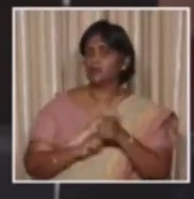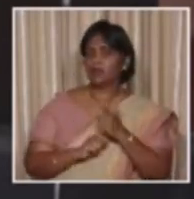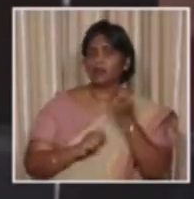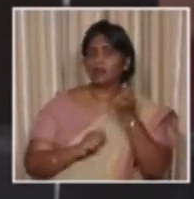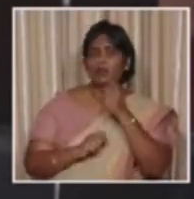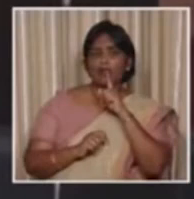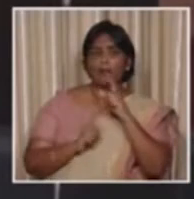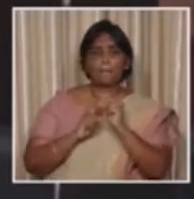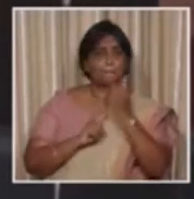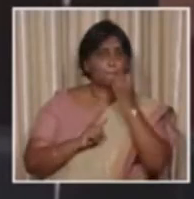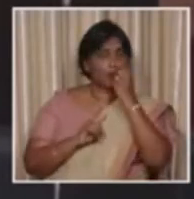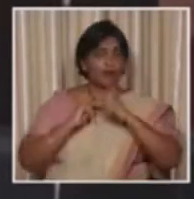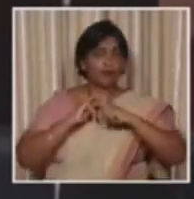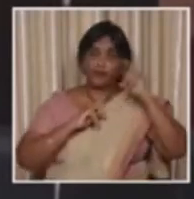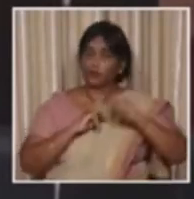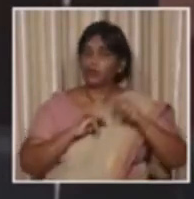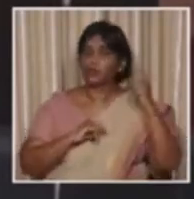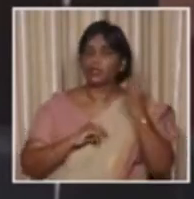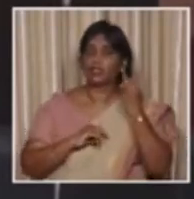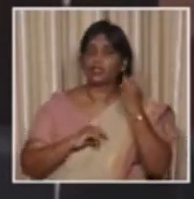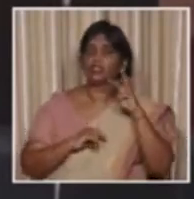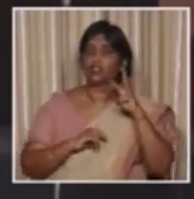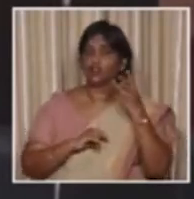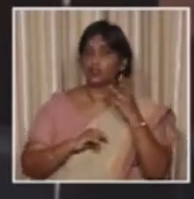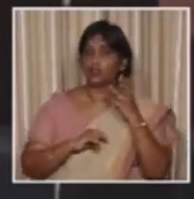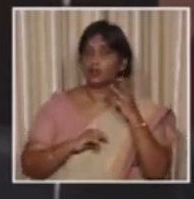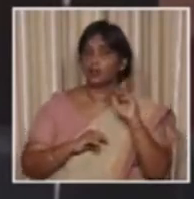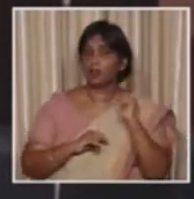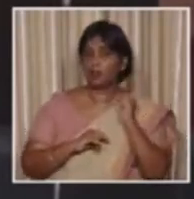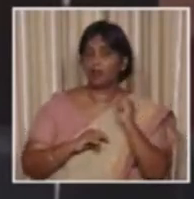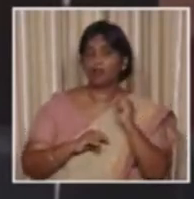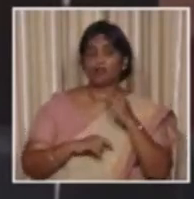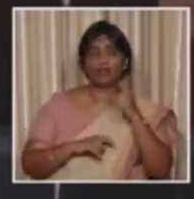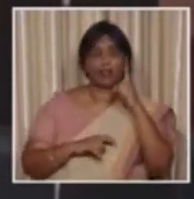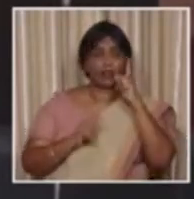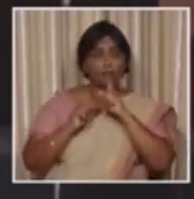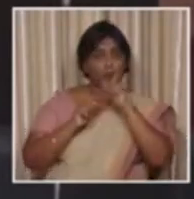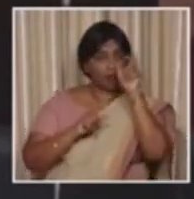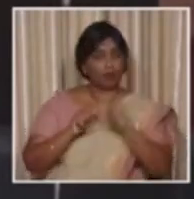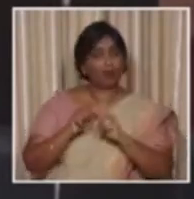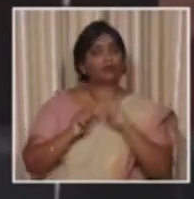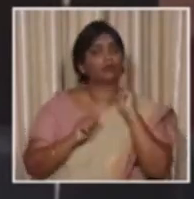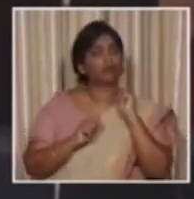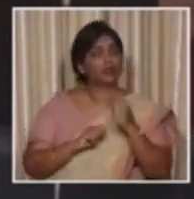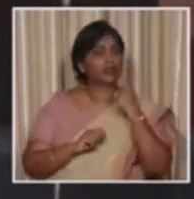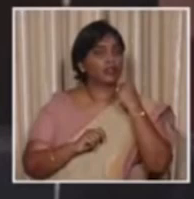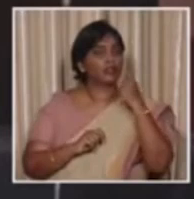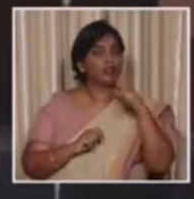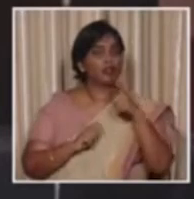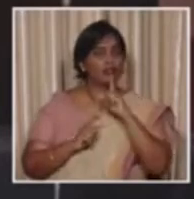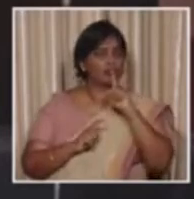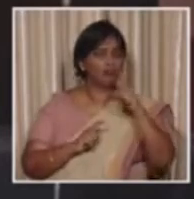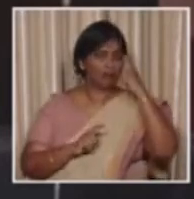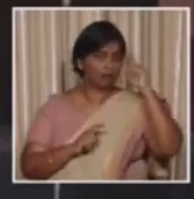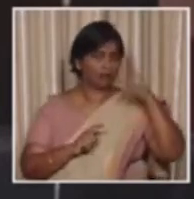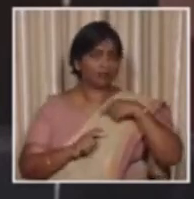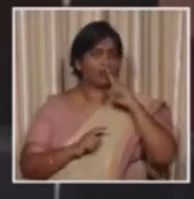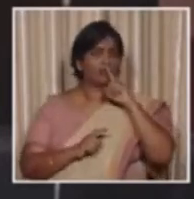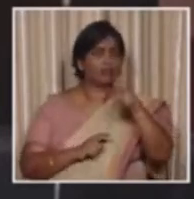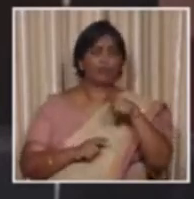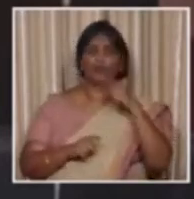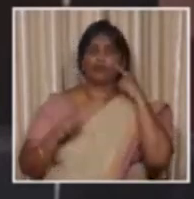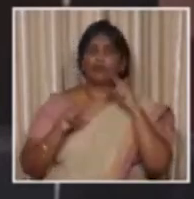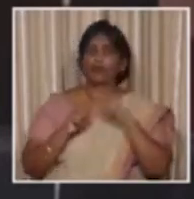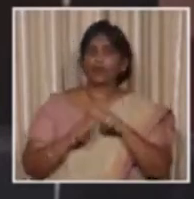சொல்லுகின்றது 2350 ஒரு தொழிலாளிக்கு கொடுக்கப்பட வேண்டும் என்று, ஆனால் நீங்கள் 1700 என்று சொல்லுகிறீர்கள். ஆகவே இதை நீங்கள் எந்த